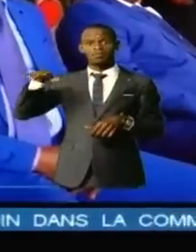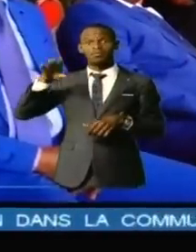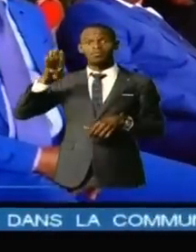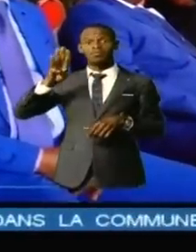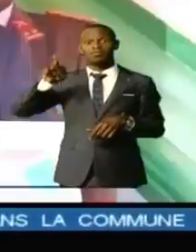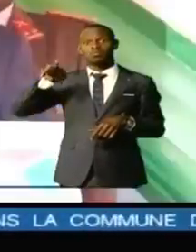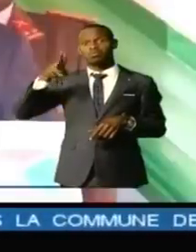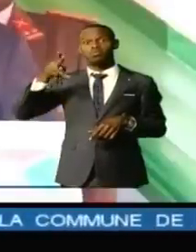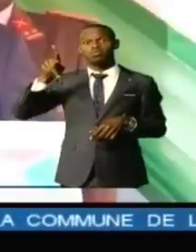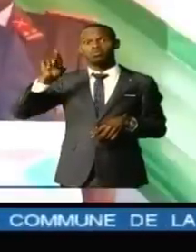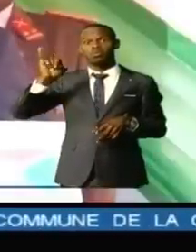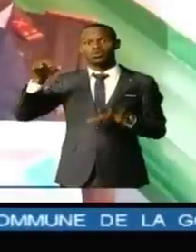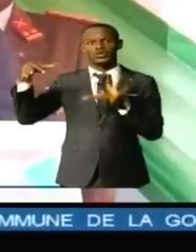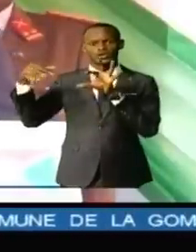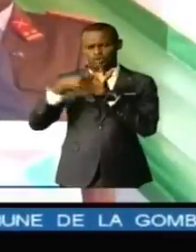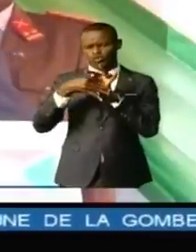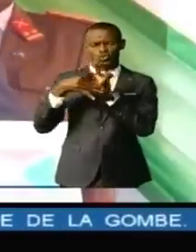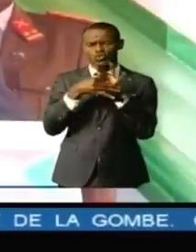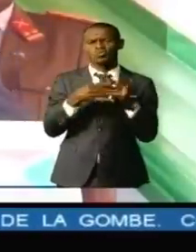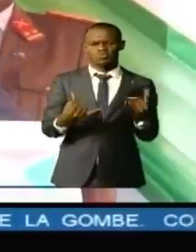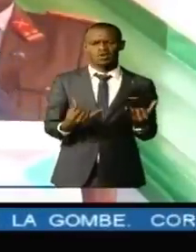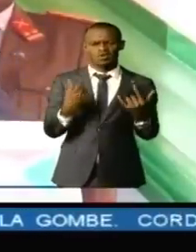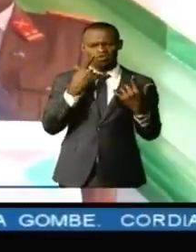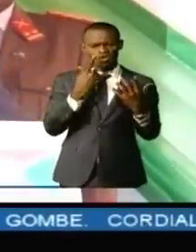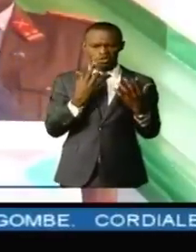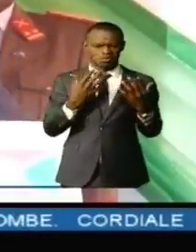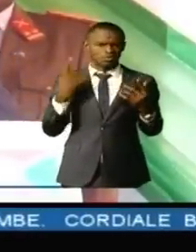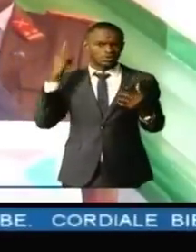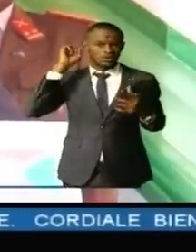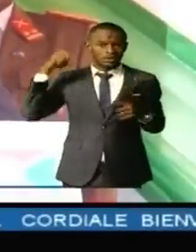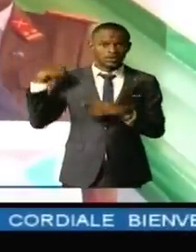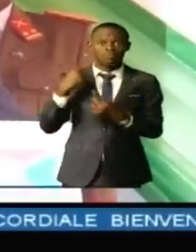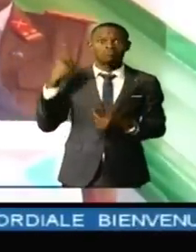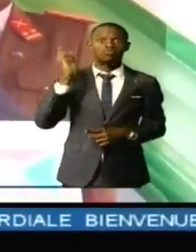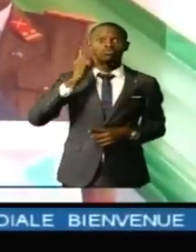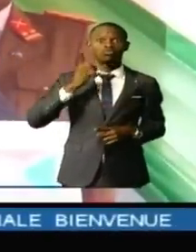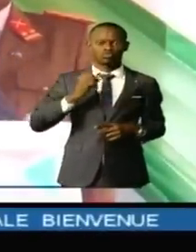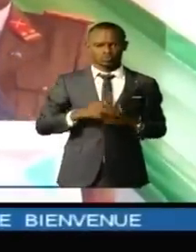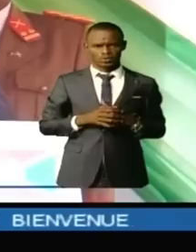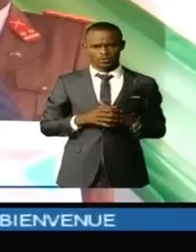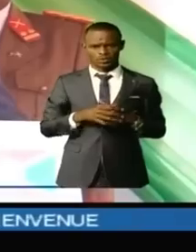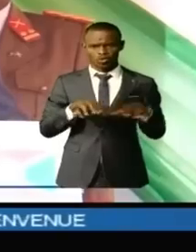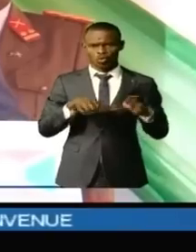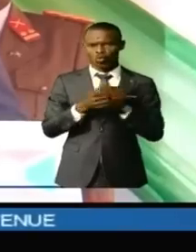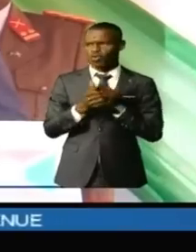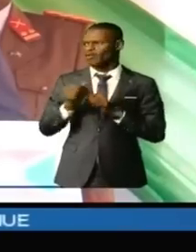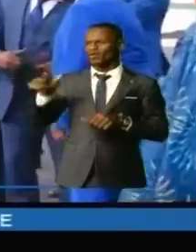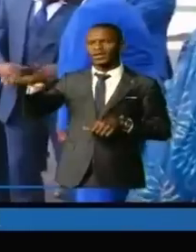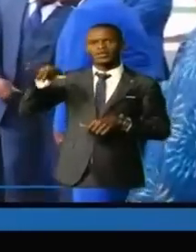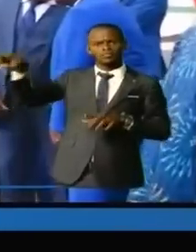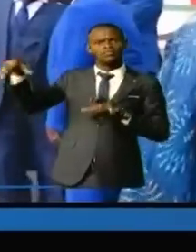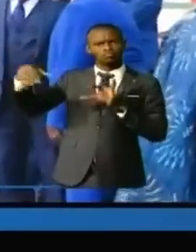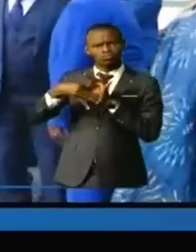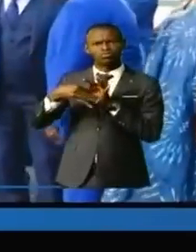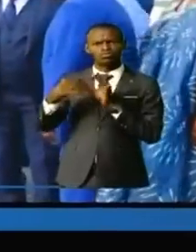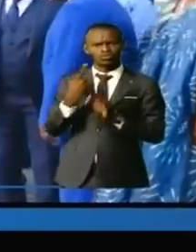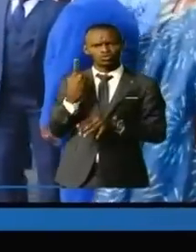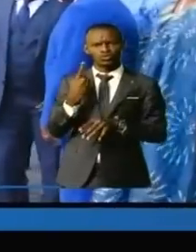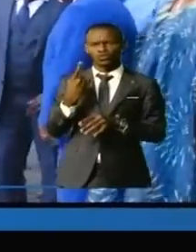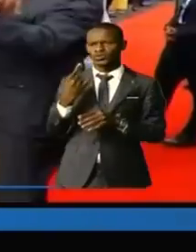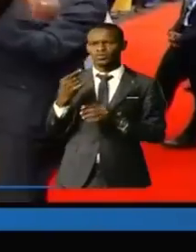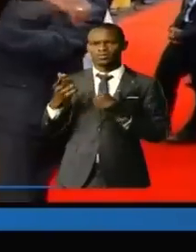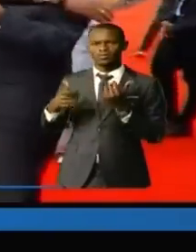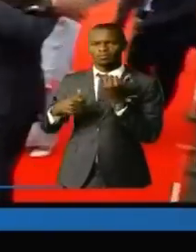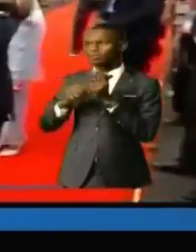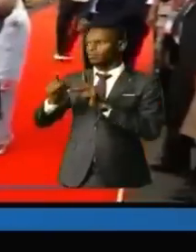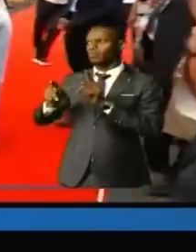soulignant que la RDC est un pays ami et frère qui a accueilli pendant des décennies des réfugiés burundais. Les deux chefs